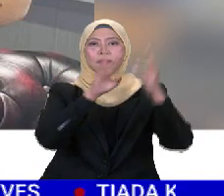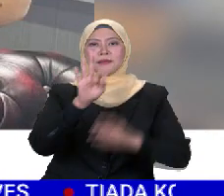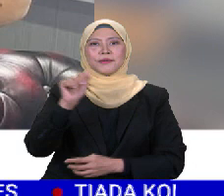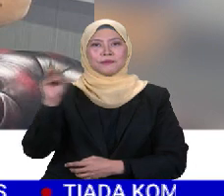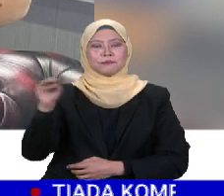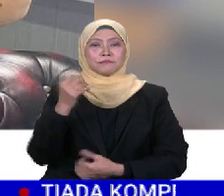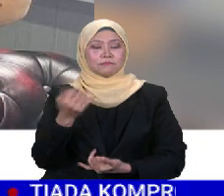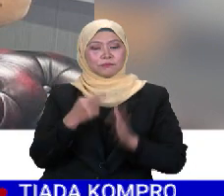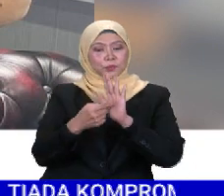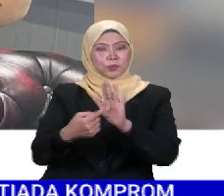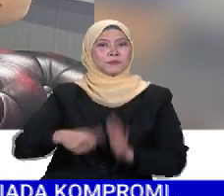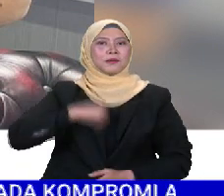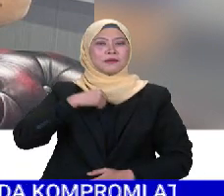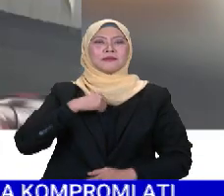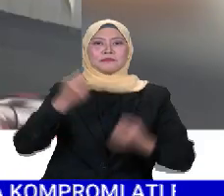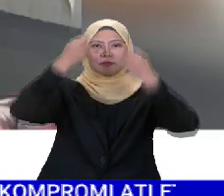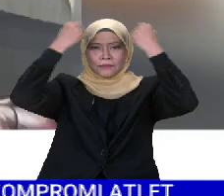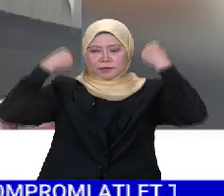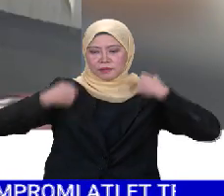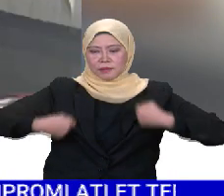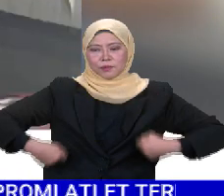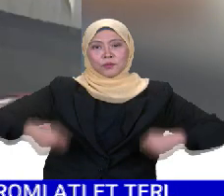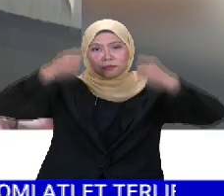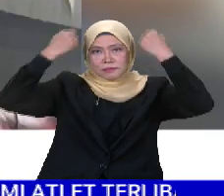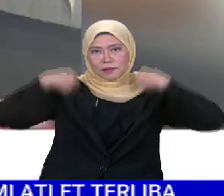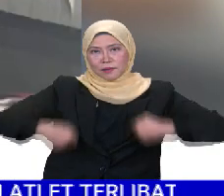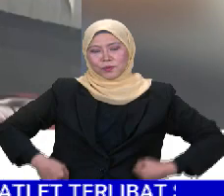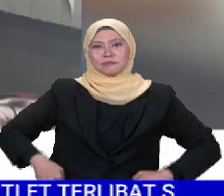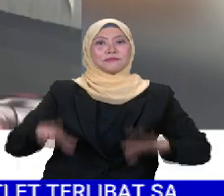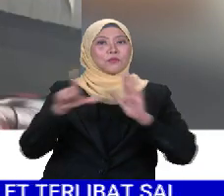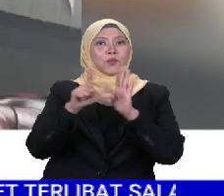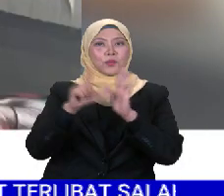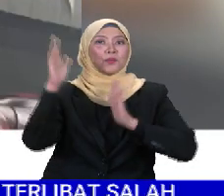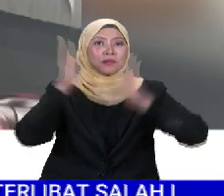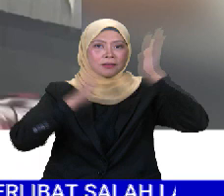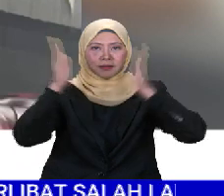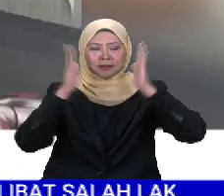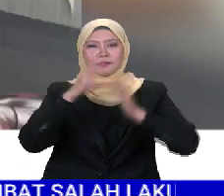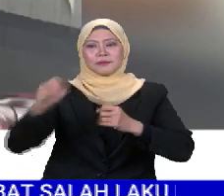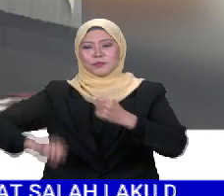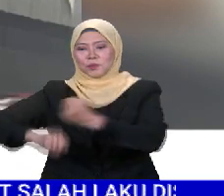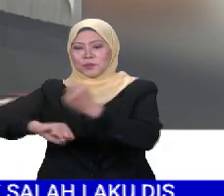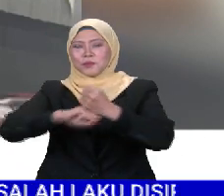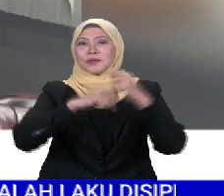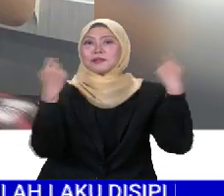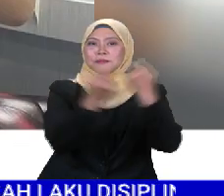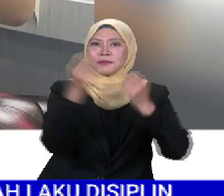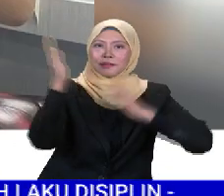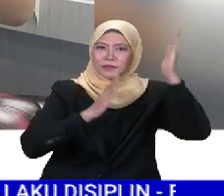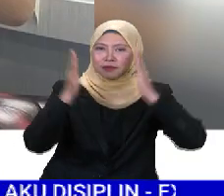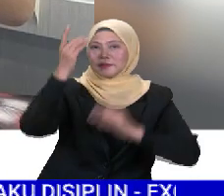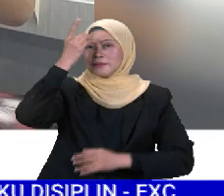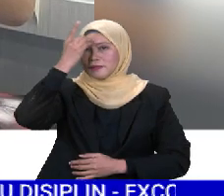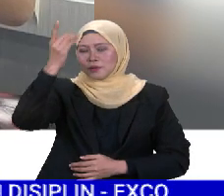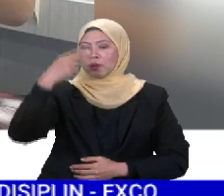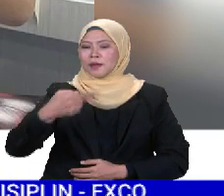sebagai tadi kebanggaan pernah menyarung Jersi menyarungkan jersey lambang negara dan sekuen padu terhadap harimau Malaya Datau